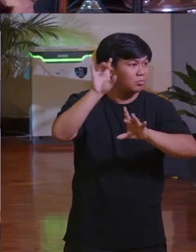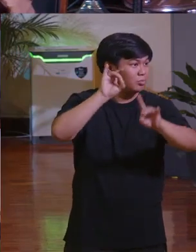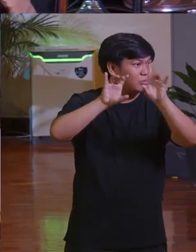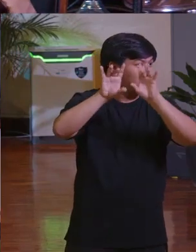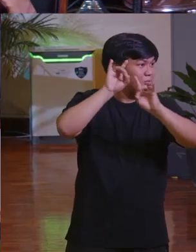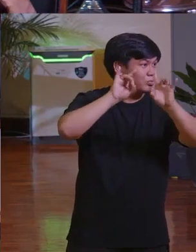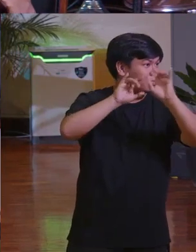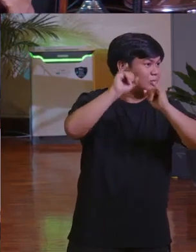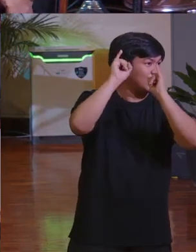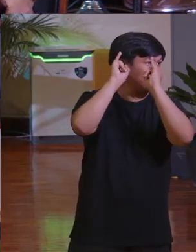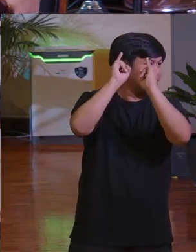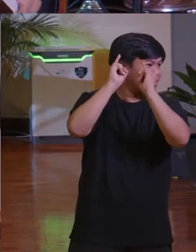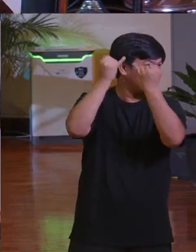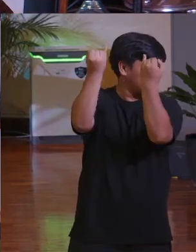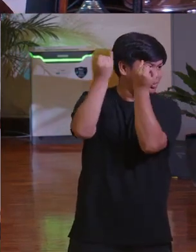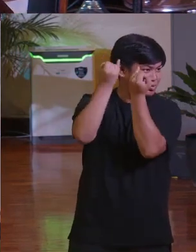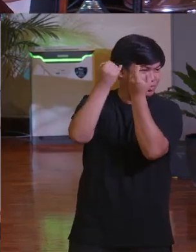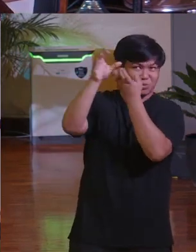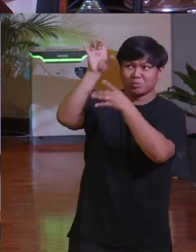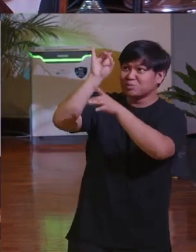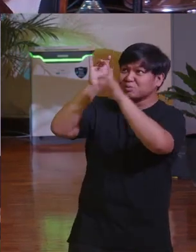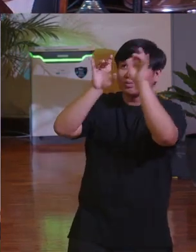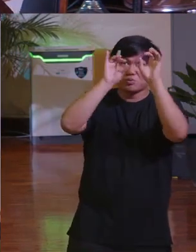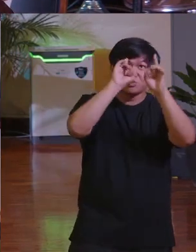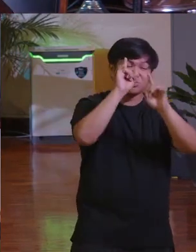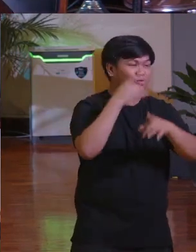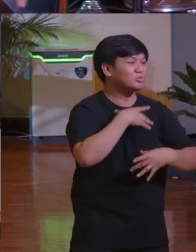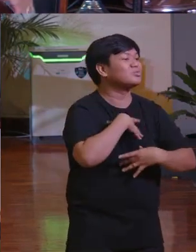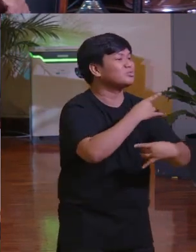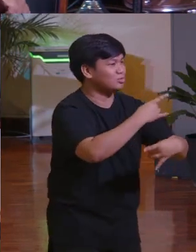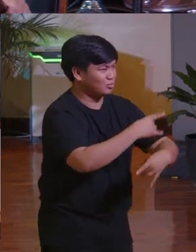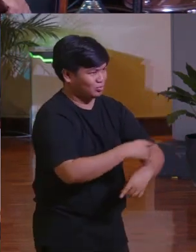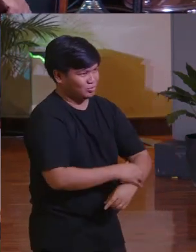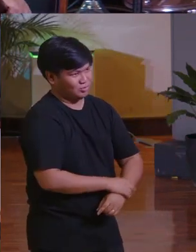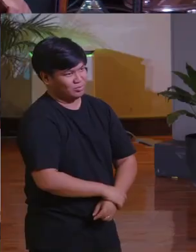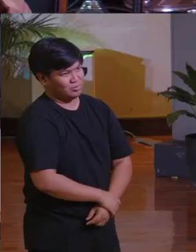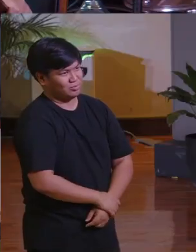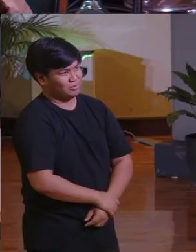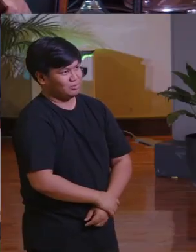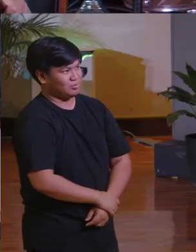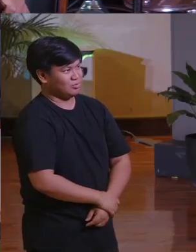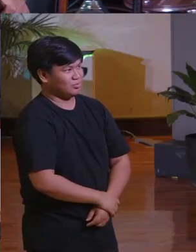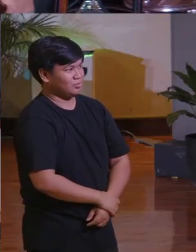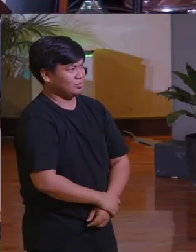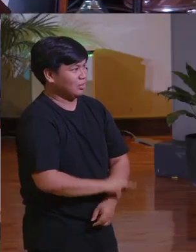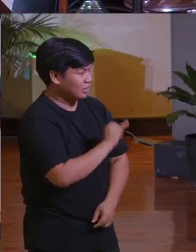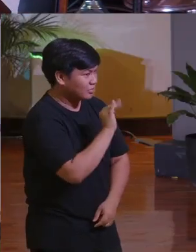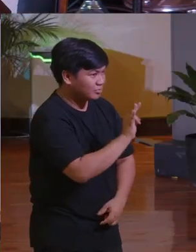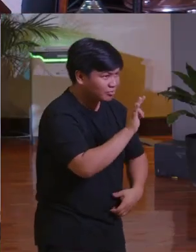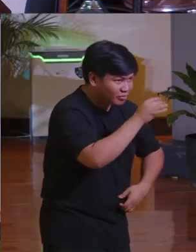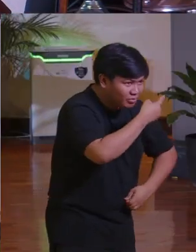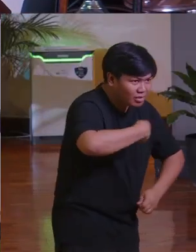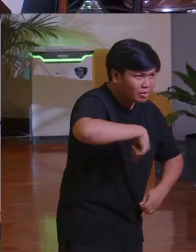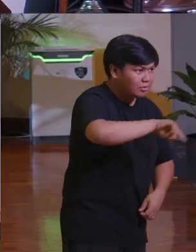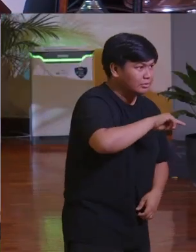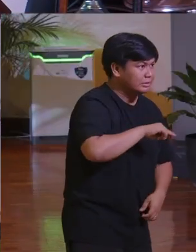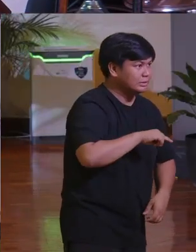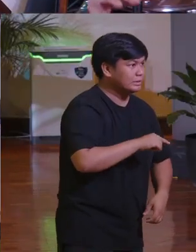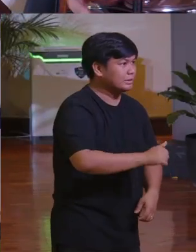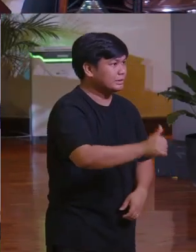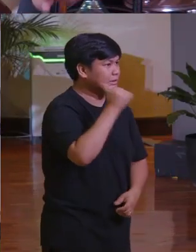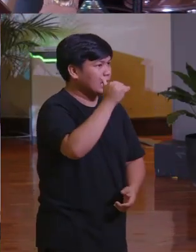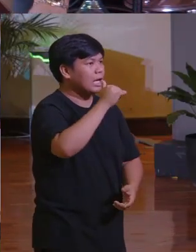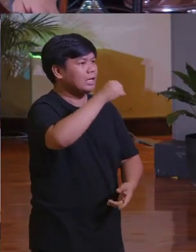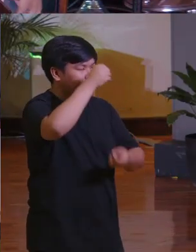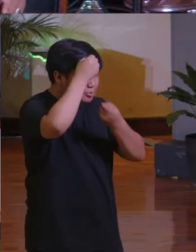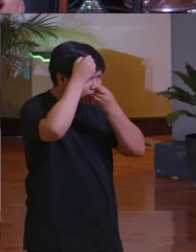Kapag tayo ay lumalayo sa kalooban ng Diyos, lalo tayong pababa ng pababa sa ating